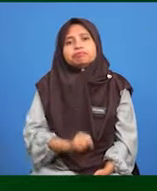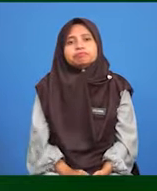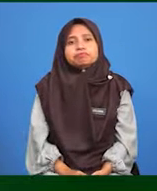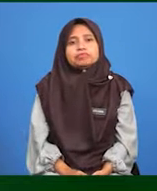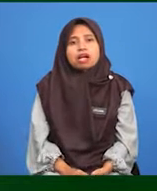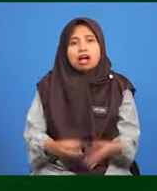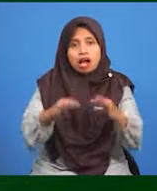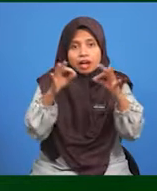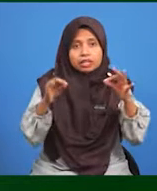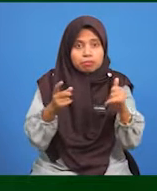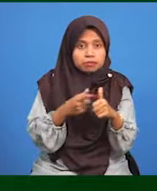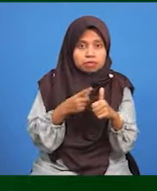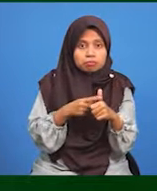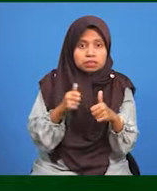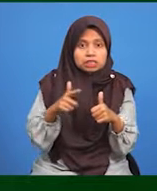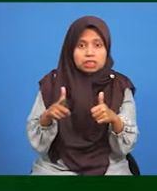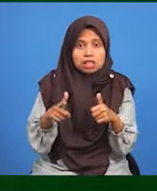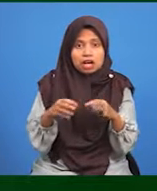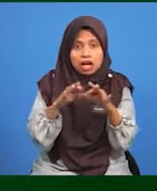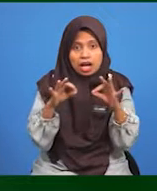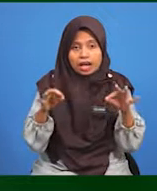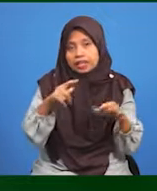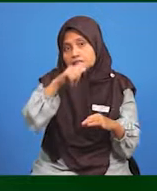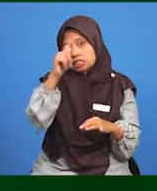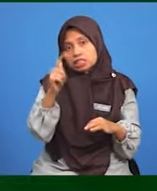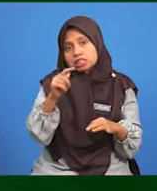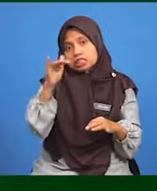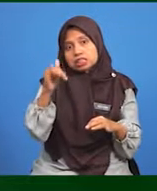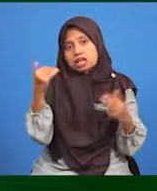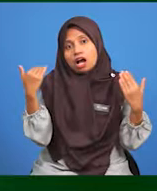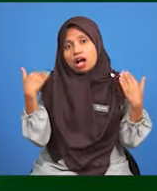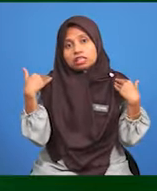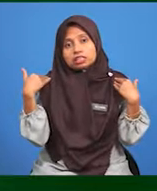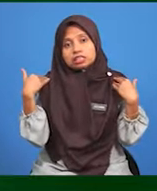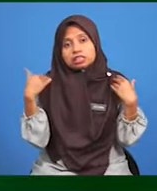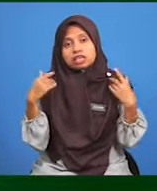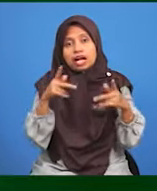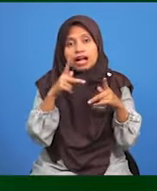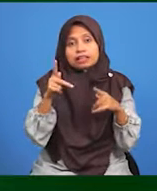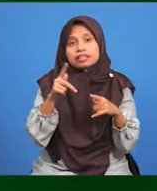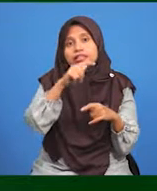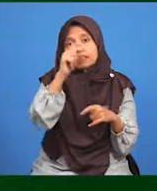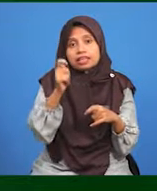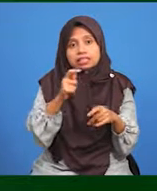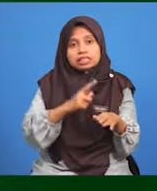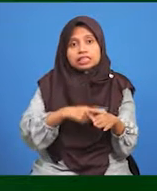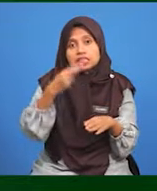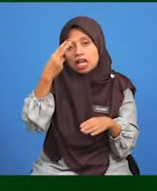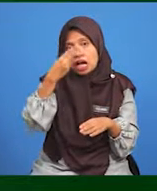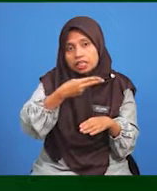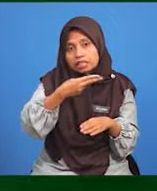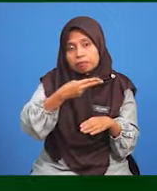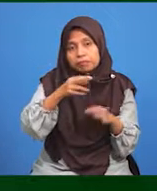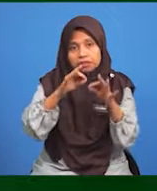Hai Ayah pertama ialah ayat tanya yang mengandungi katanya di hadapan